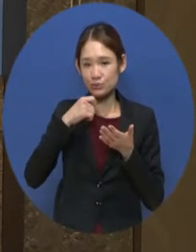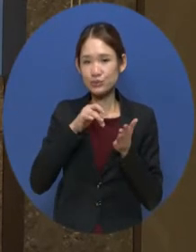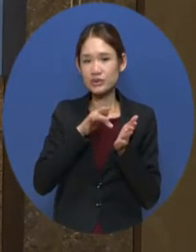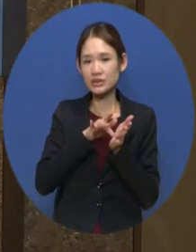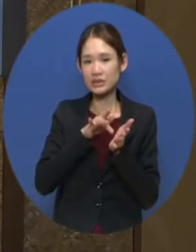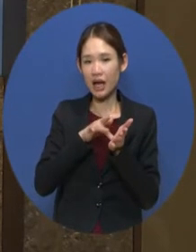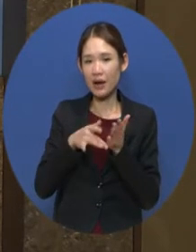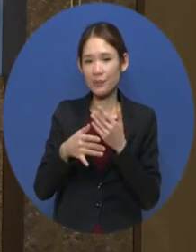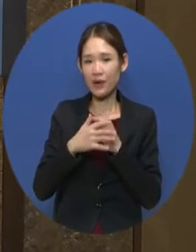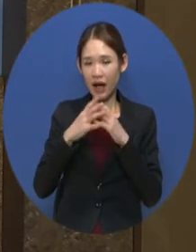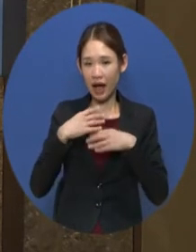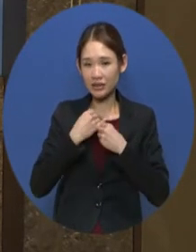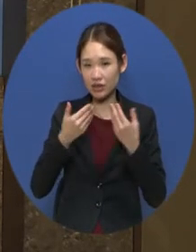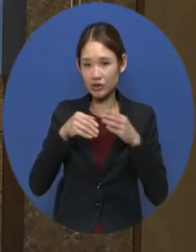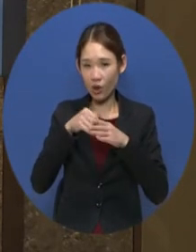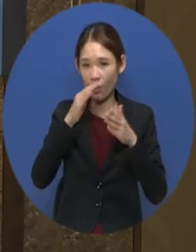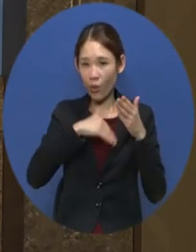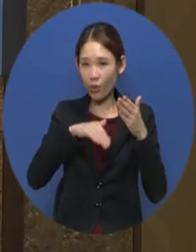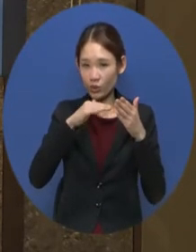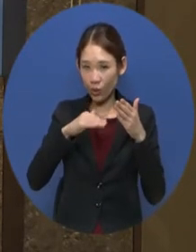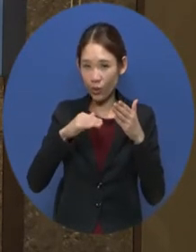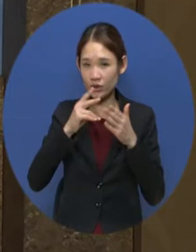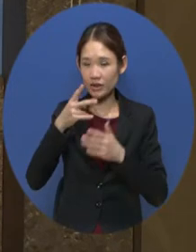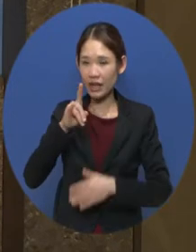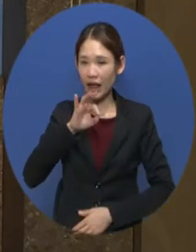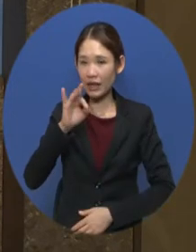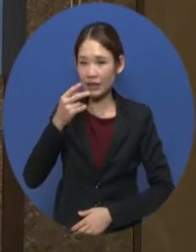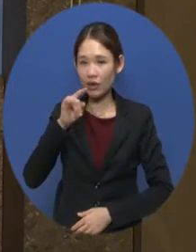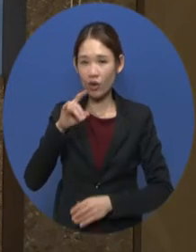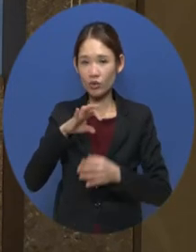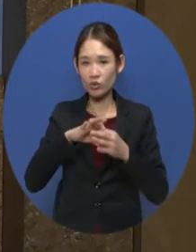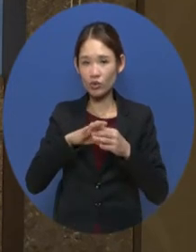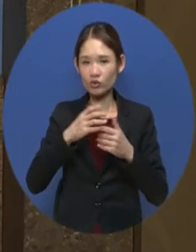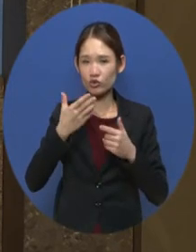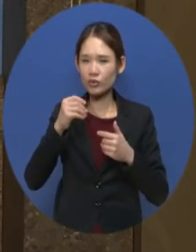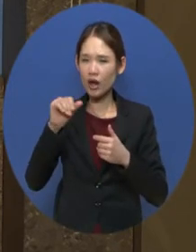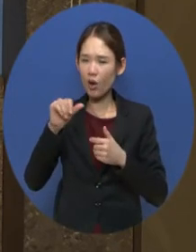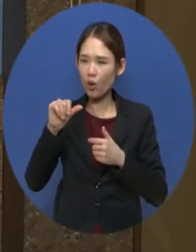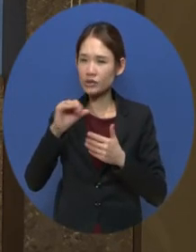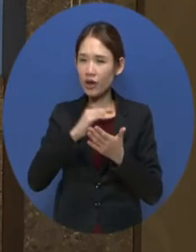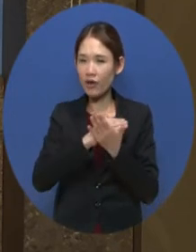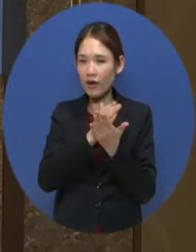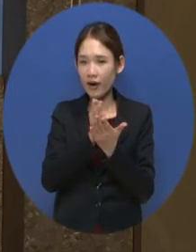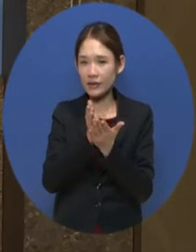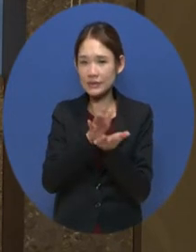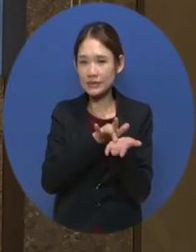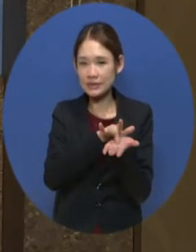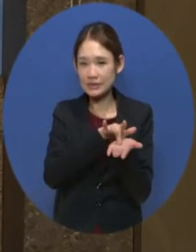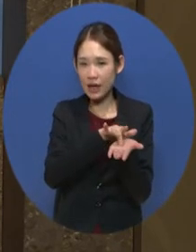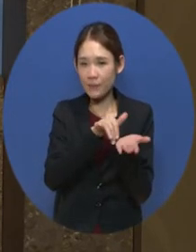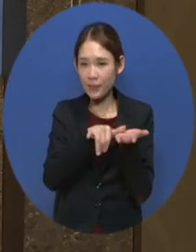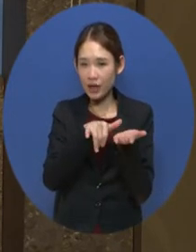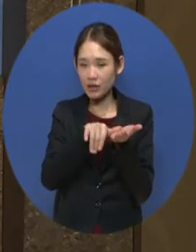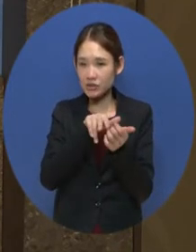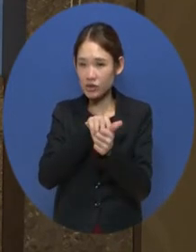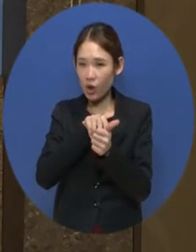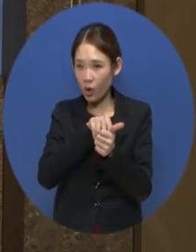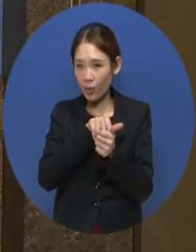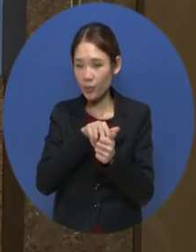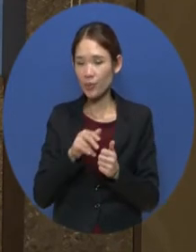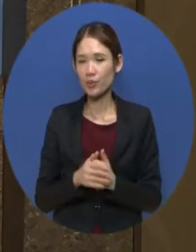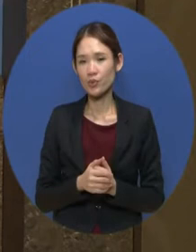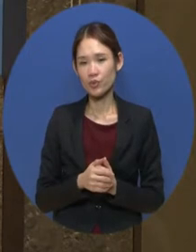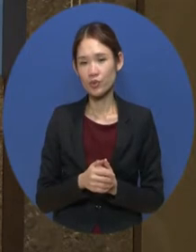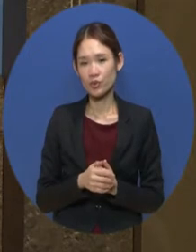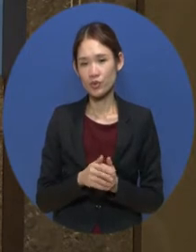식품의약품안전청에서는 공공 데이터를 통해 가지고 이 국내 한 6만 5천여 가지의 어플리 아니 그 저기